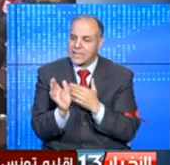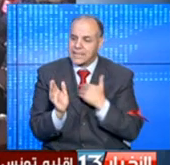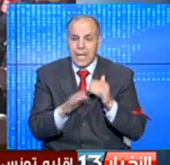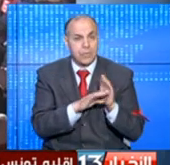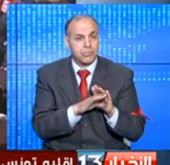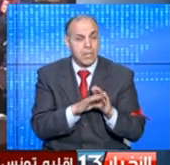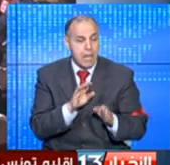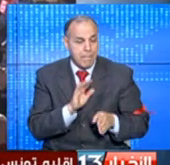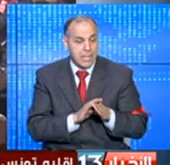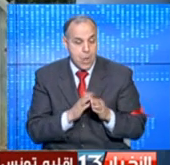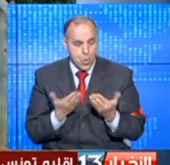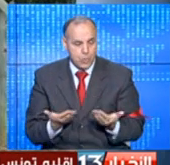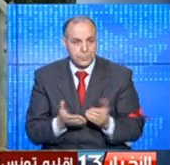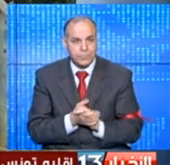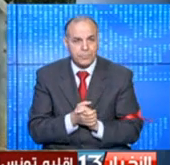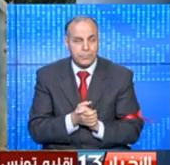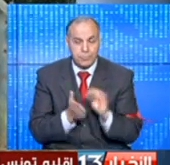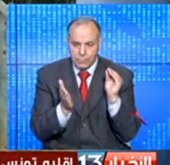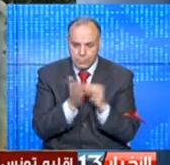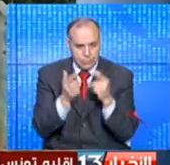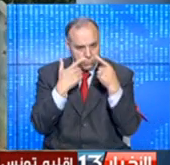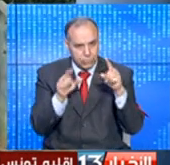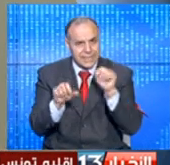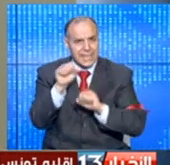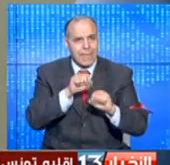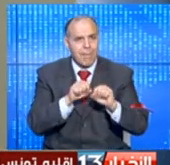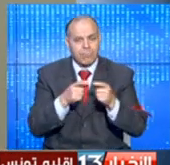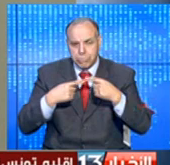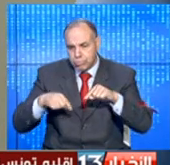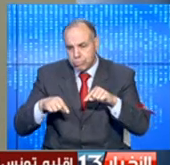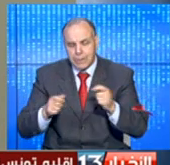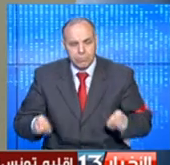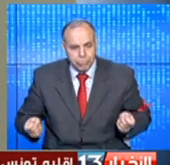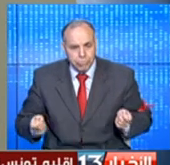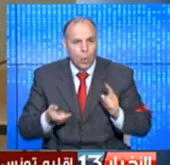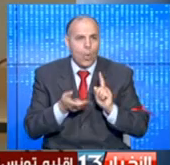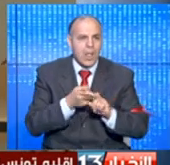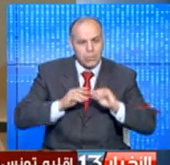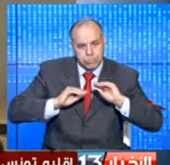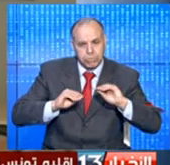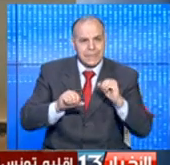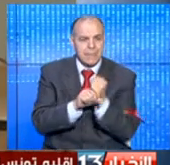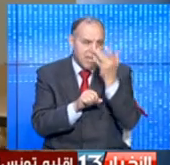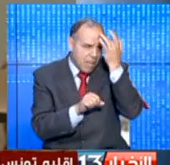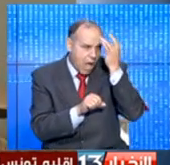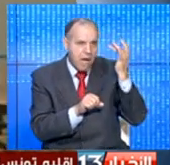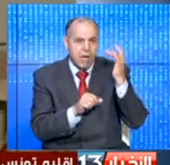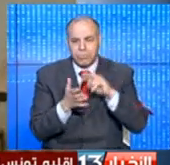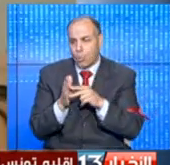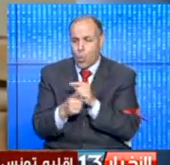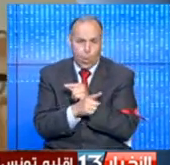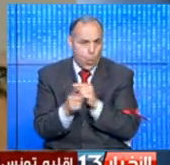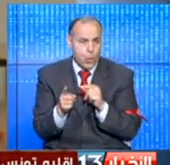وذلك بدايه من اليوم كما سيسمح بتنظيم الورشه والتمارين وحلقات التكوين في المجالات الثقافيه والفنيه